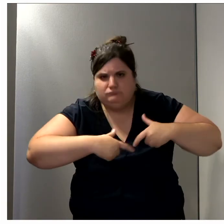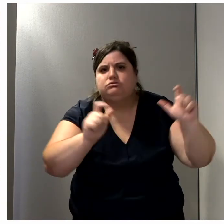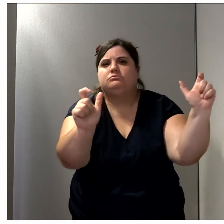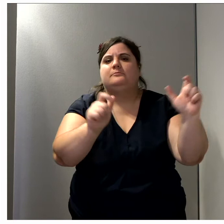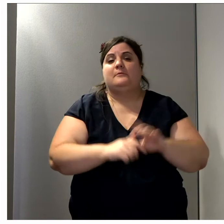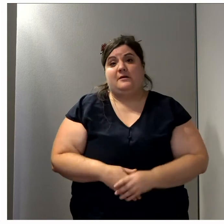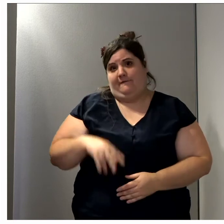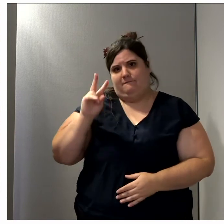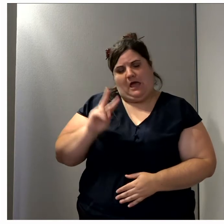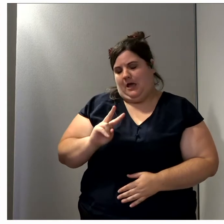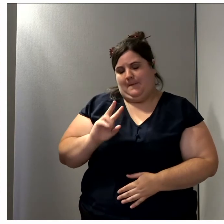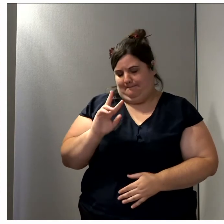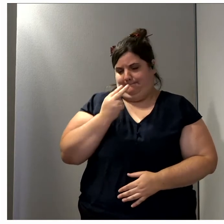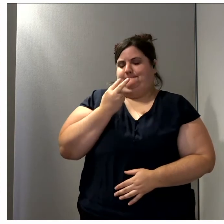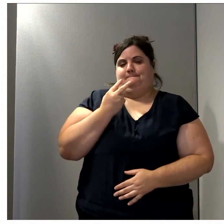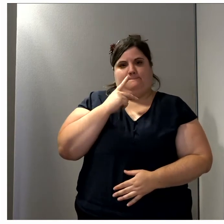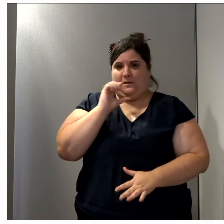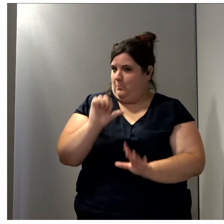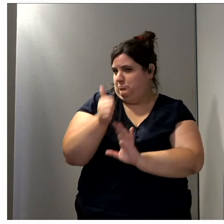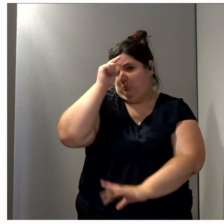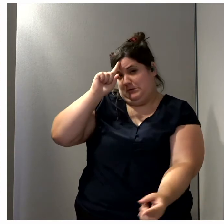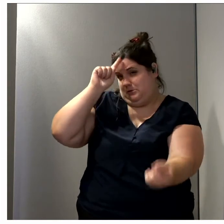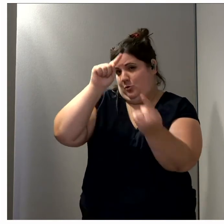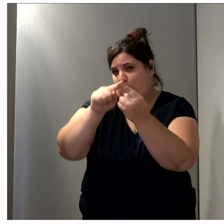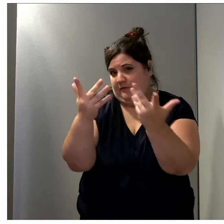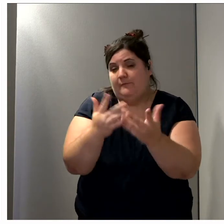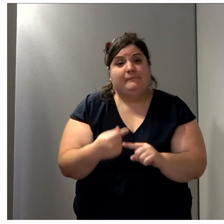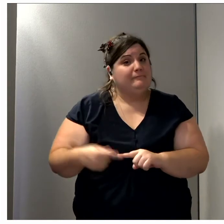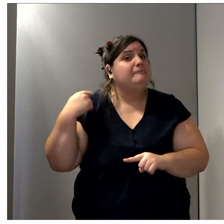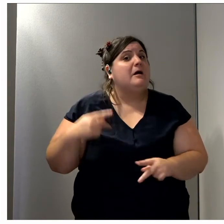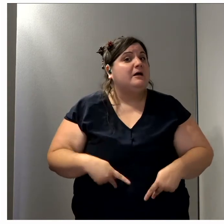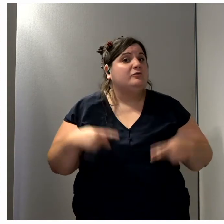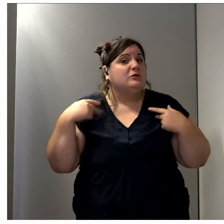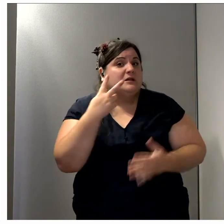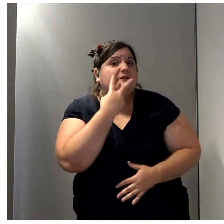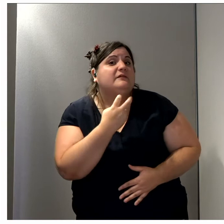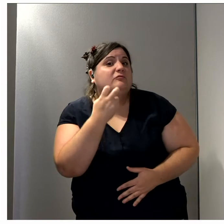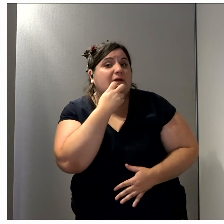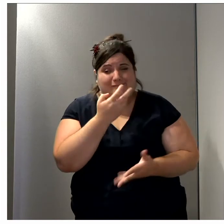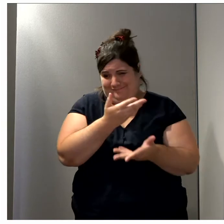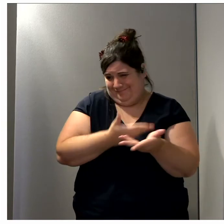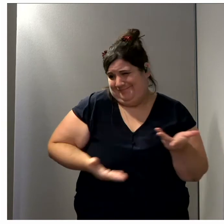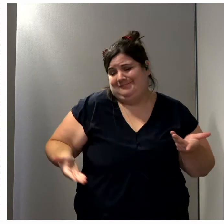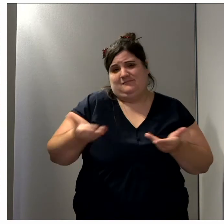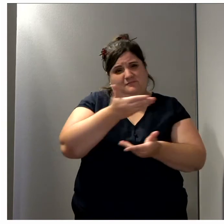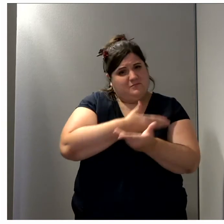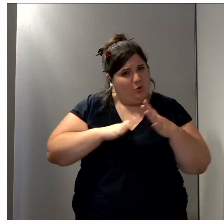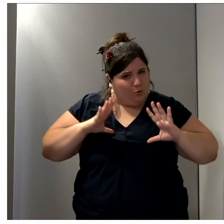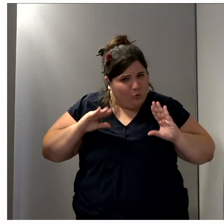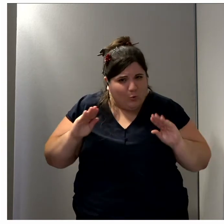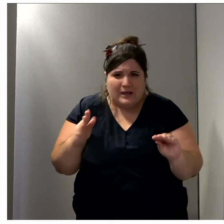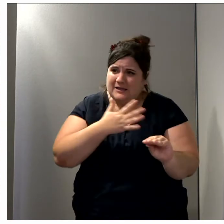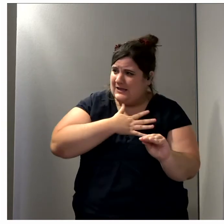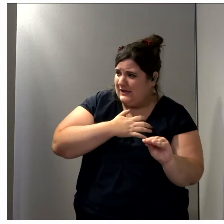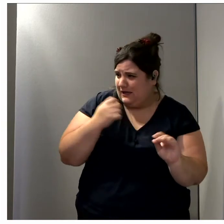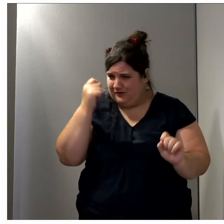pour moi, l'objectif prioritaire de ces ateliers citoyens qui ont été extrêmement concrets, et je